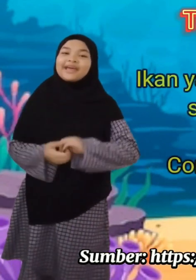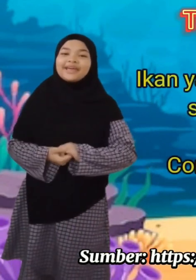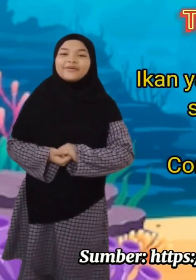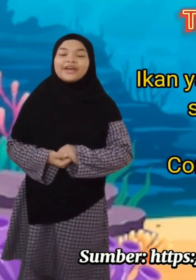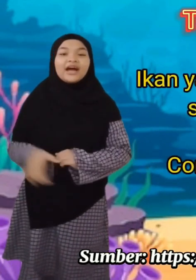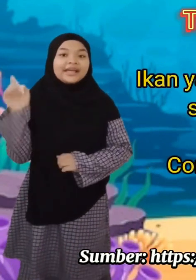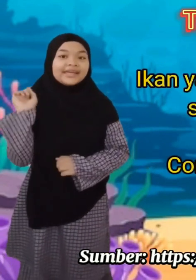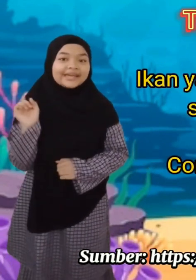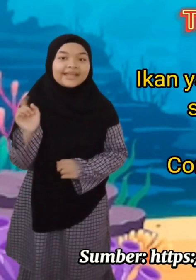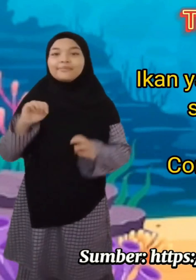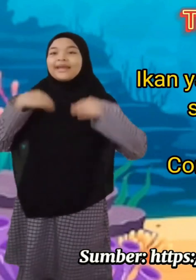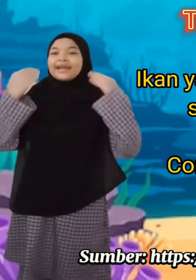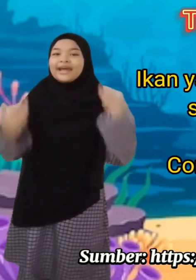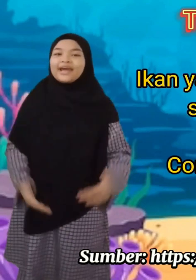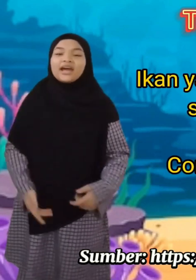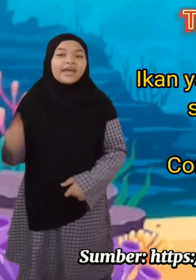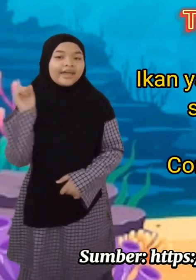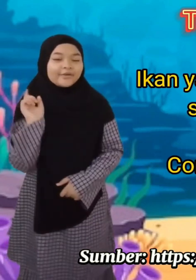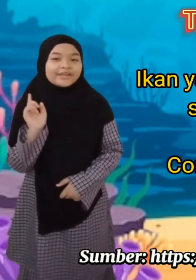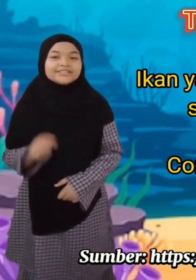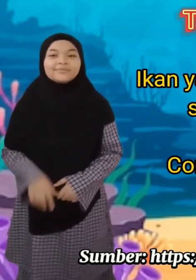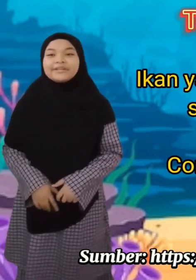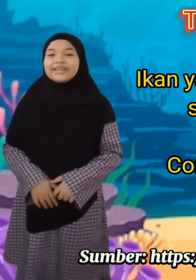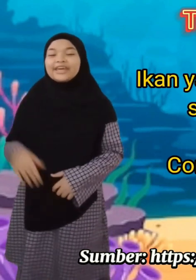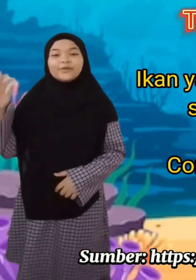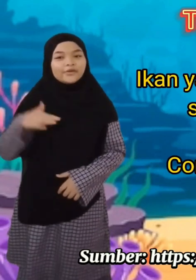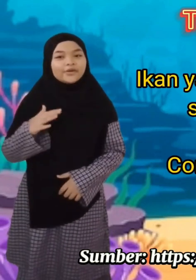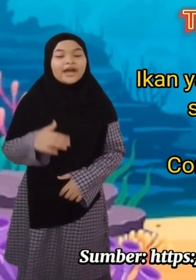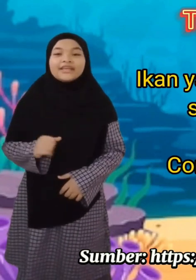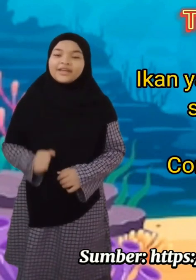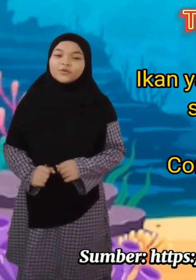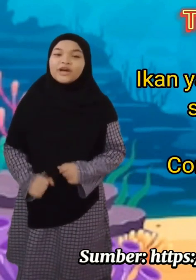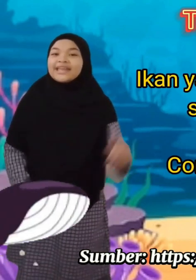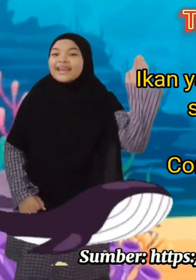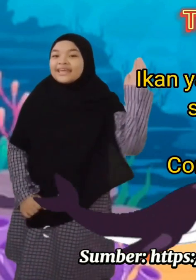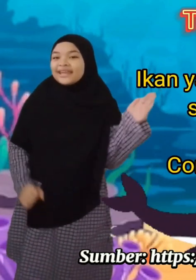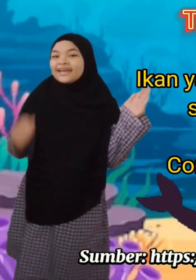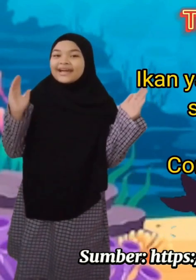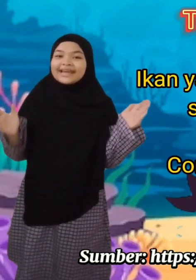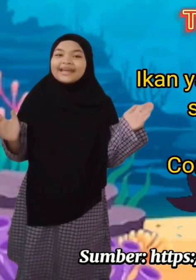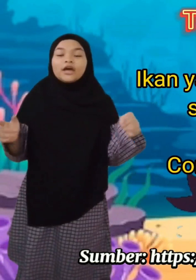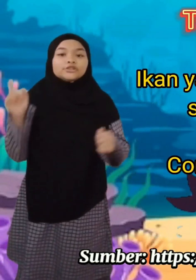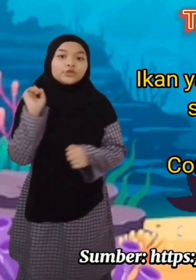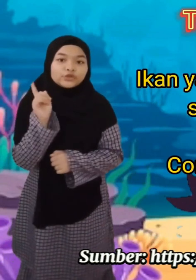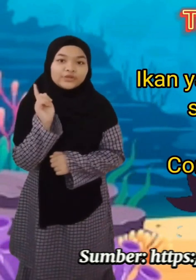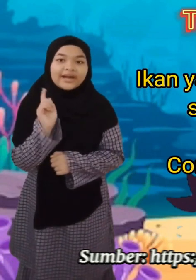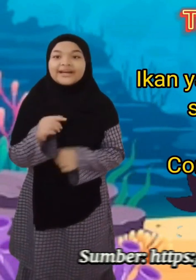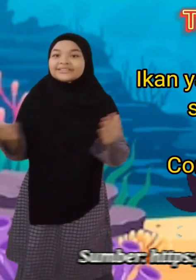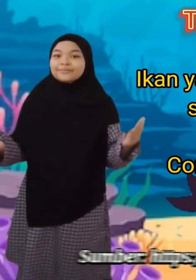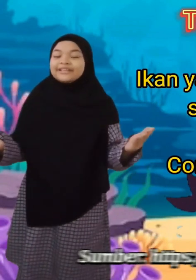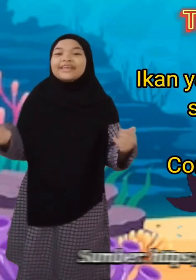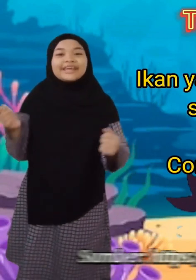Lihat pada ekornya. Ikan yang melahirkan anak, ekornya seperti ikan duyung, iaitu dari kiri ke kanan.